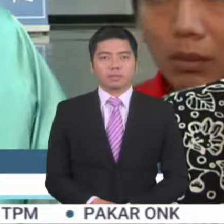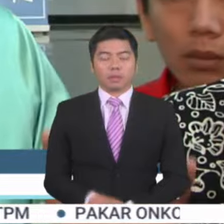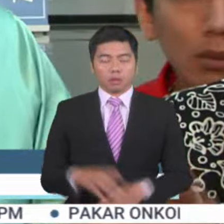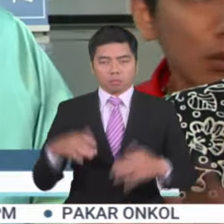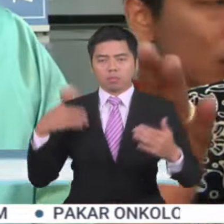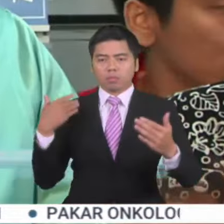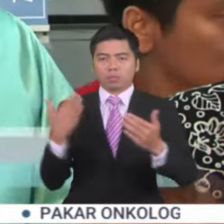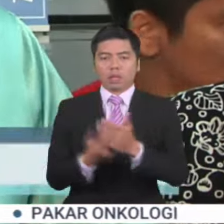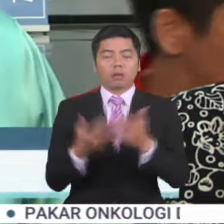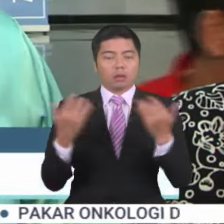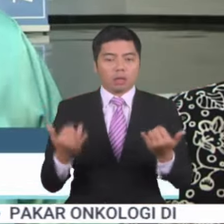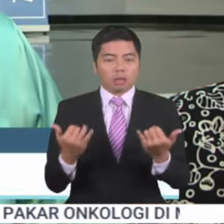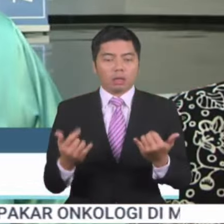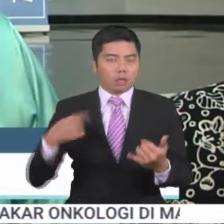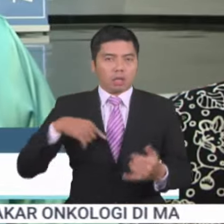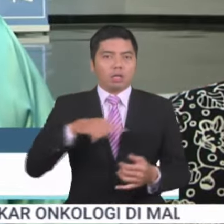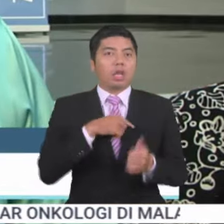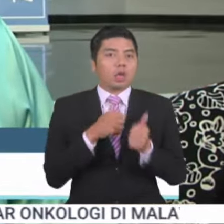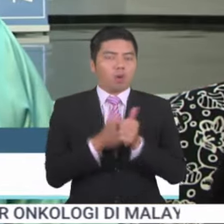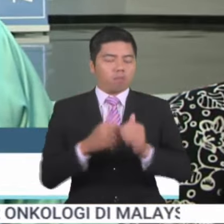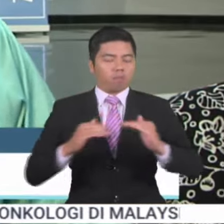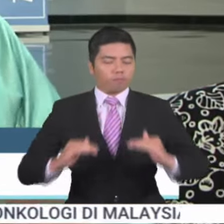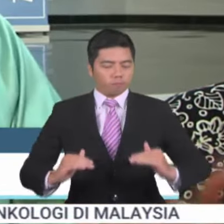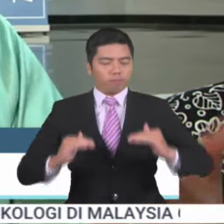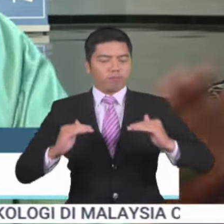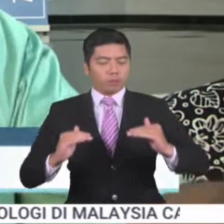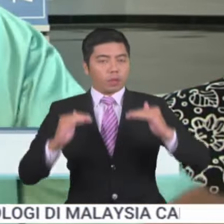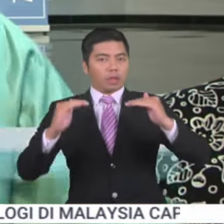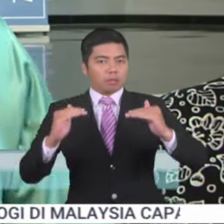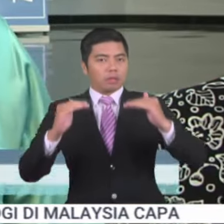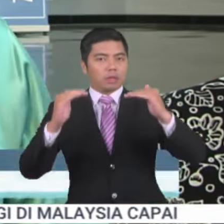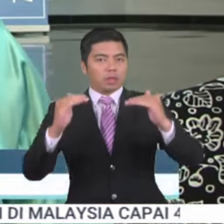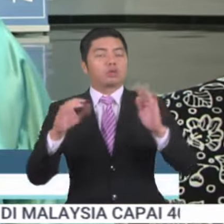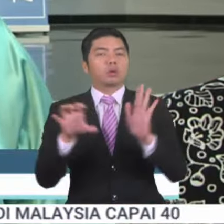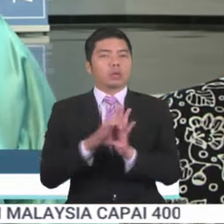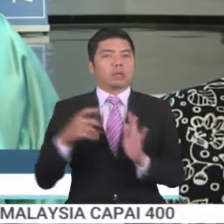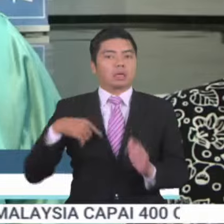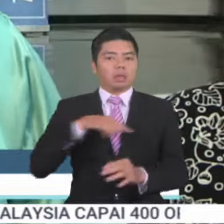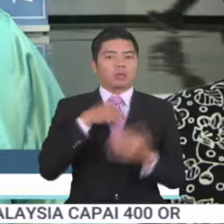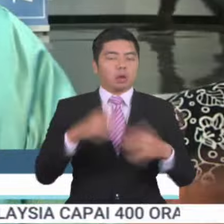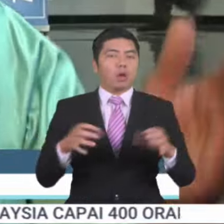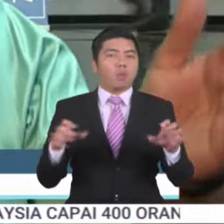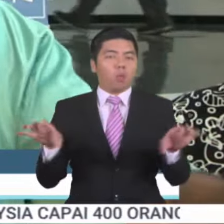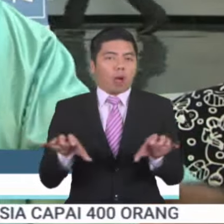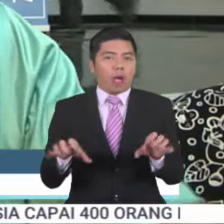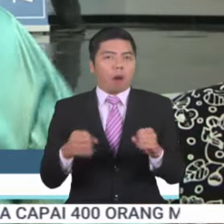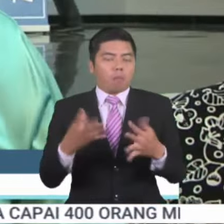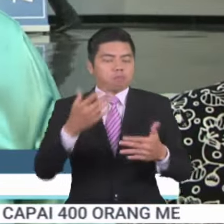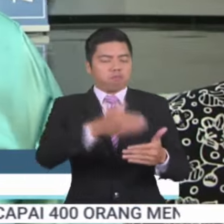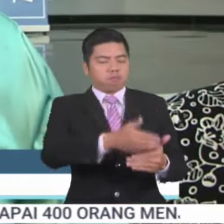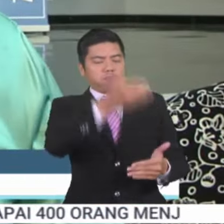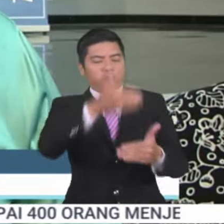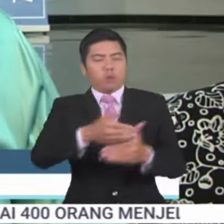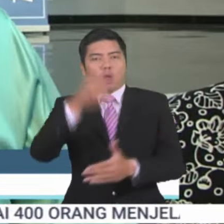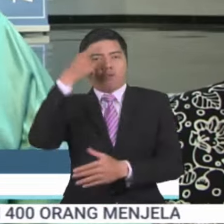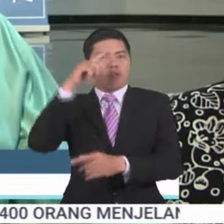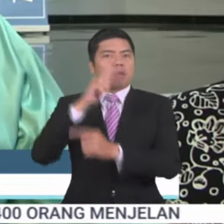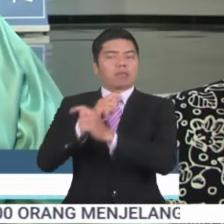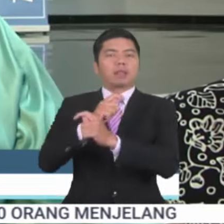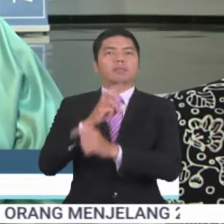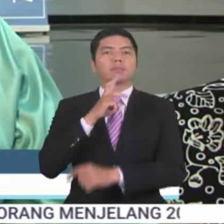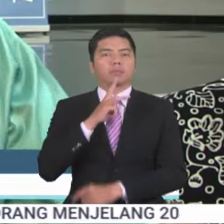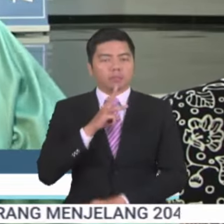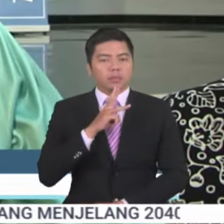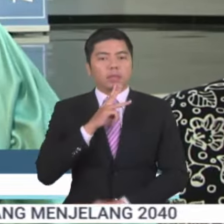Setakat ini memang kita step by step sedang laksanakan. Contoh, kita telah bina beberapa benteng untuk tahan air.